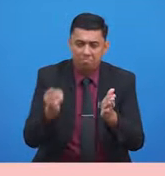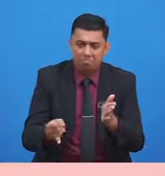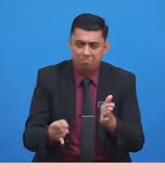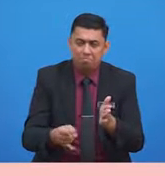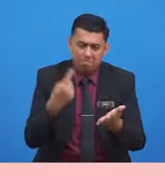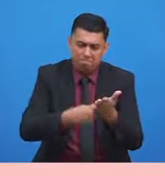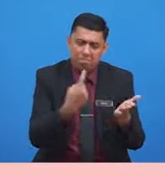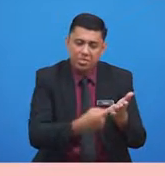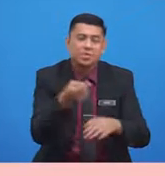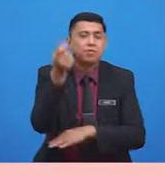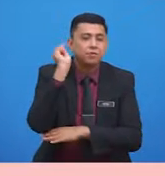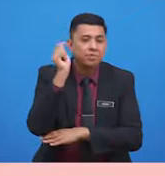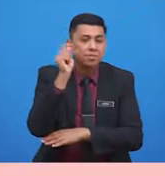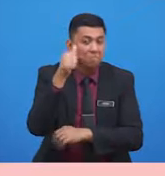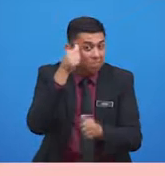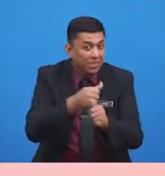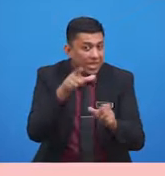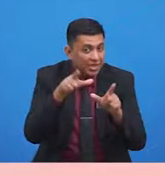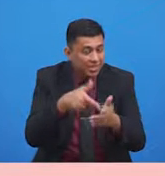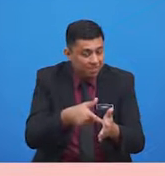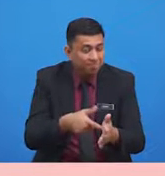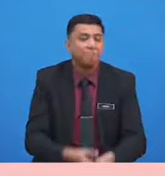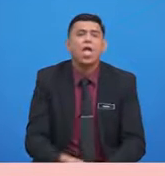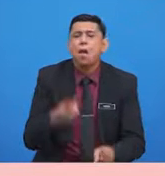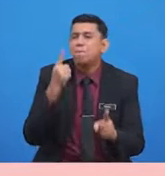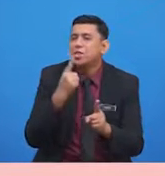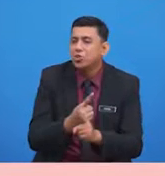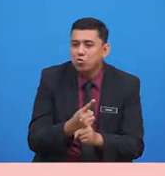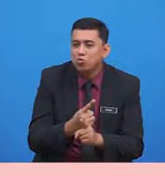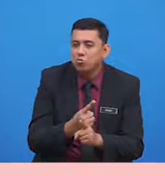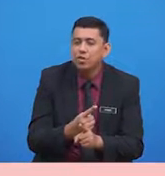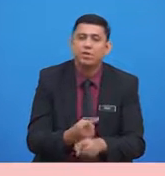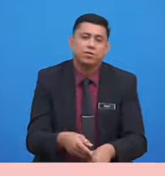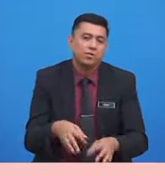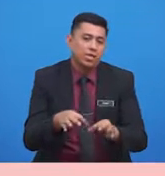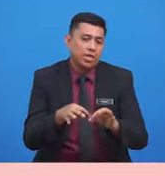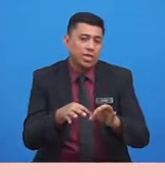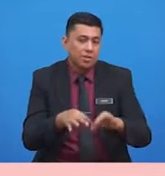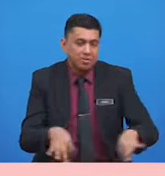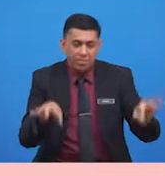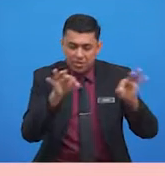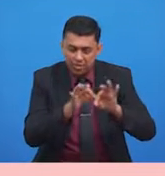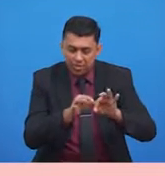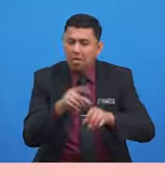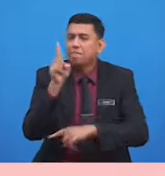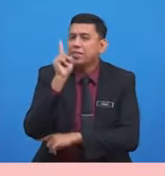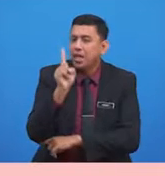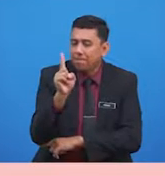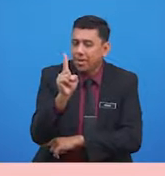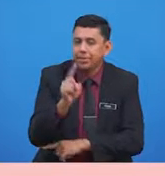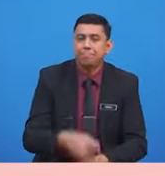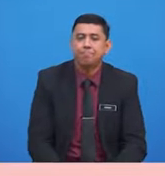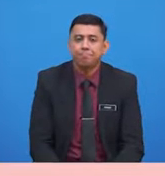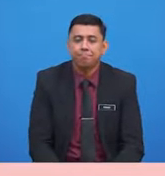tadi? Masih ingat? Betul. Kepentingan menghormati jiran yang pertama